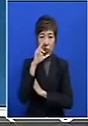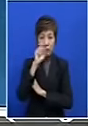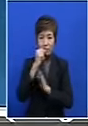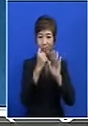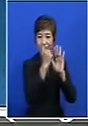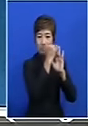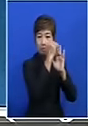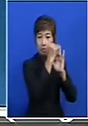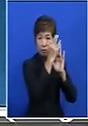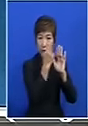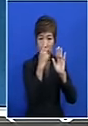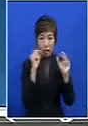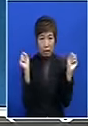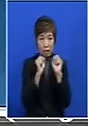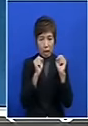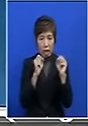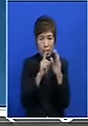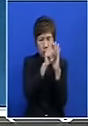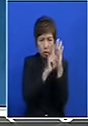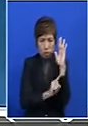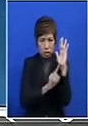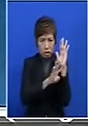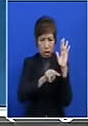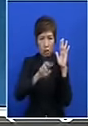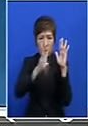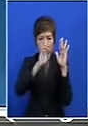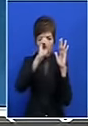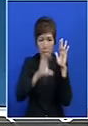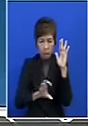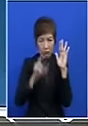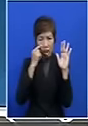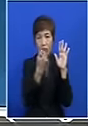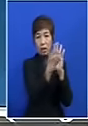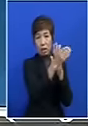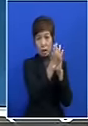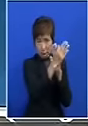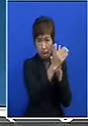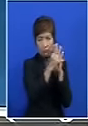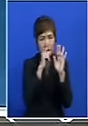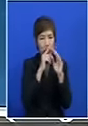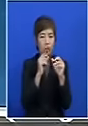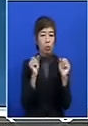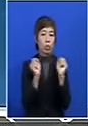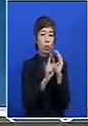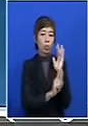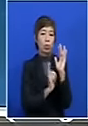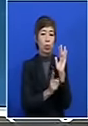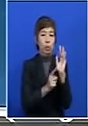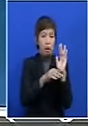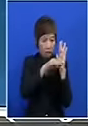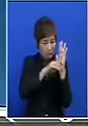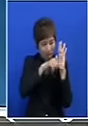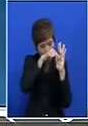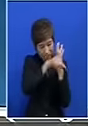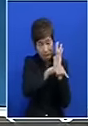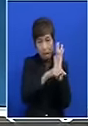พื้นที่ทางภาคเหนือยังหนาวเย็นอยู่อุณหภูมิยังลดไป 4-6 องศาเซลเซียสภาคอีสานตอนบนครับอุณหภูมิทรงตัวครับขณะที่อีสานตอนล่างล